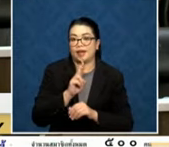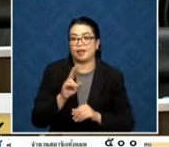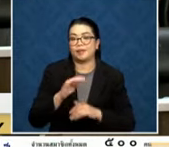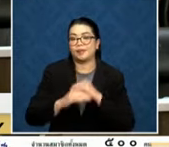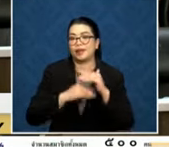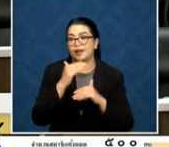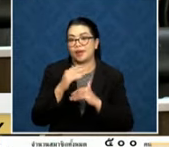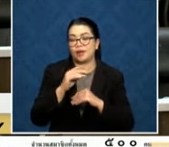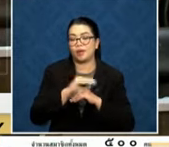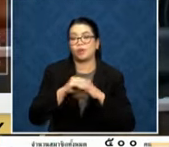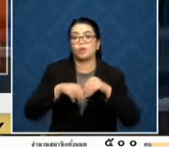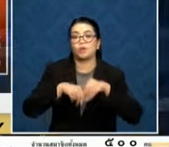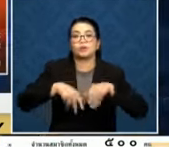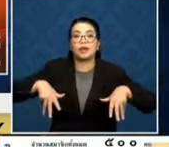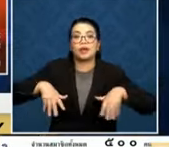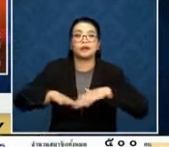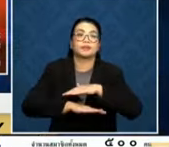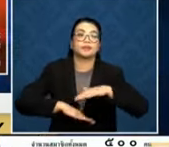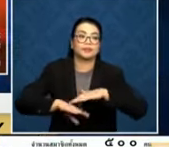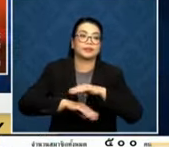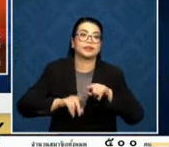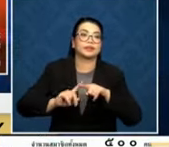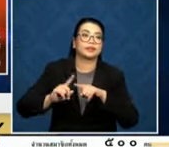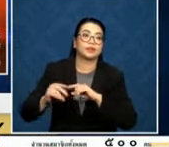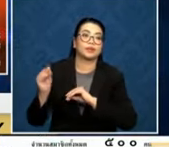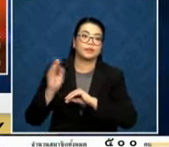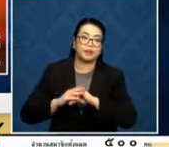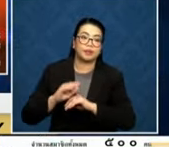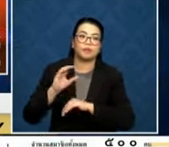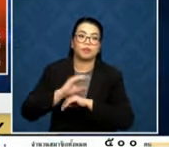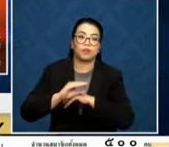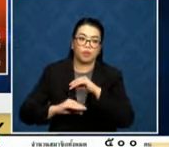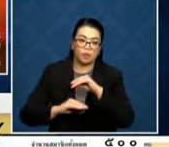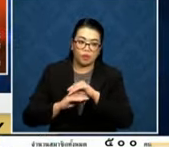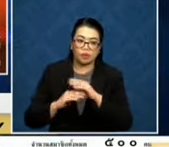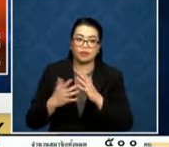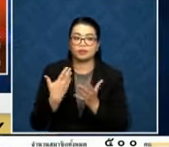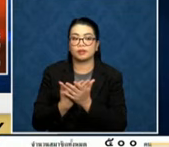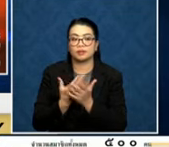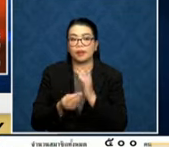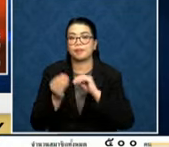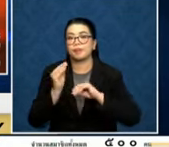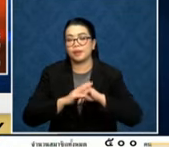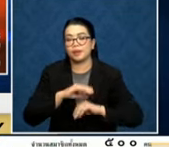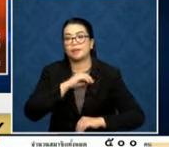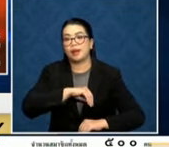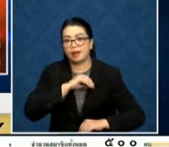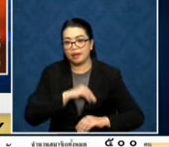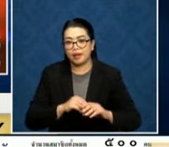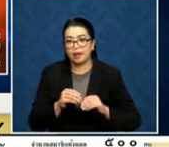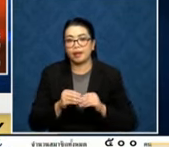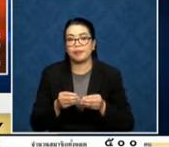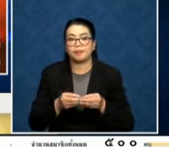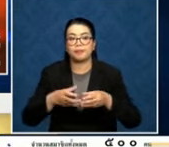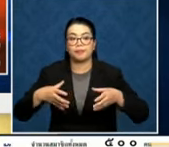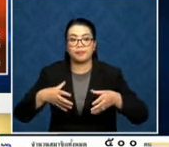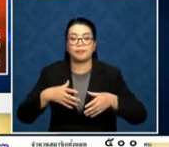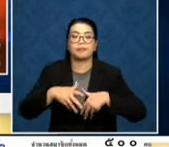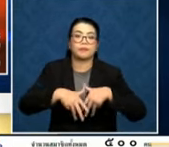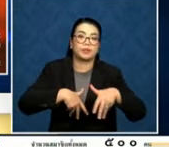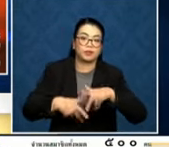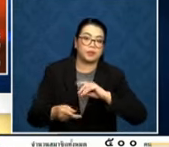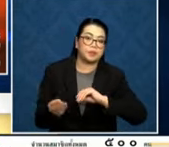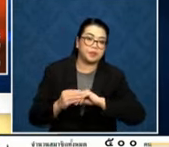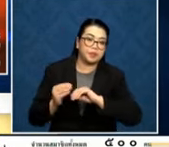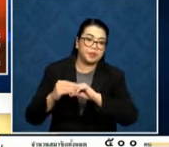การพัฒนาโครงสร้างต่างๆครับในโครงการต่างๆนะครับเพื่อสร้างรายได้ครับขยายโอกาสให้กับพี่น้องประชาชนใน